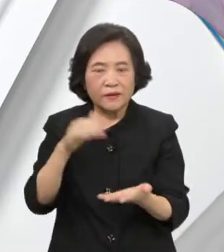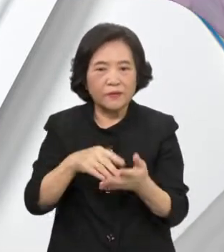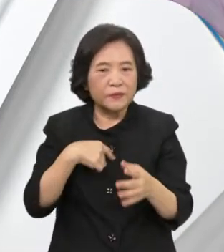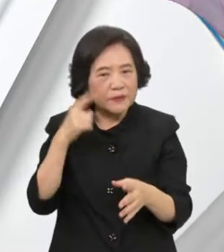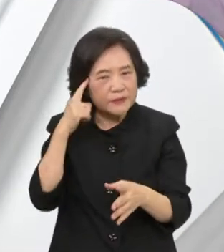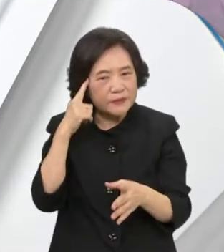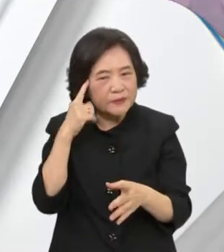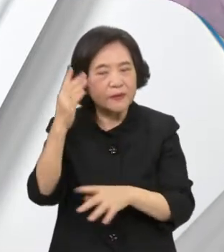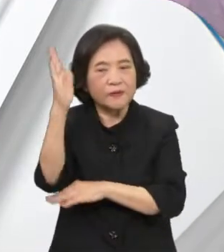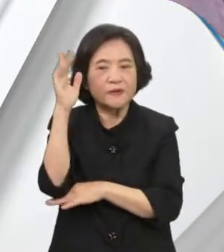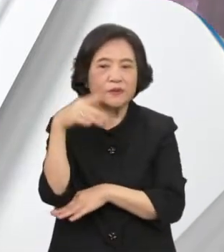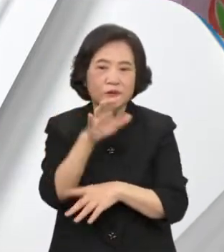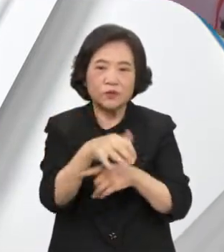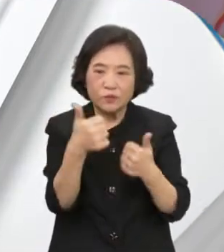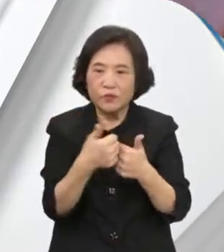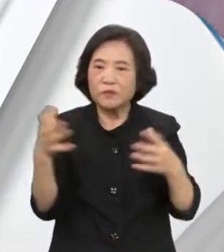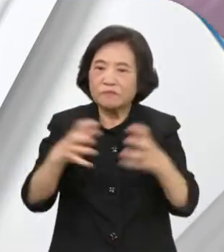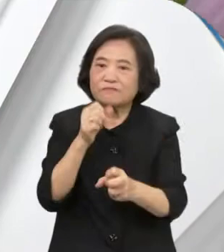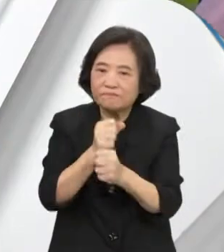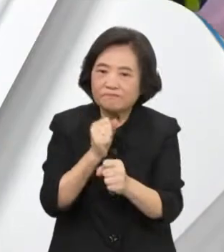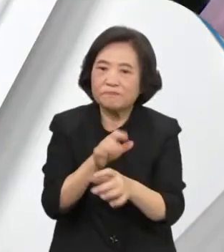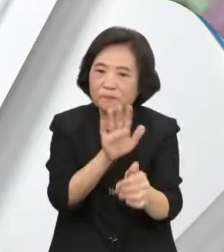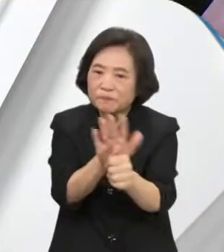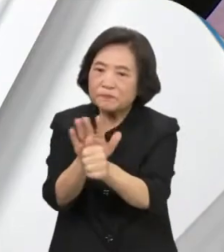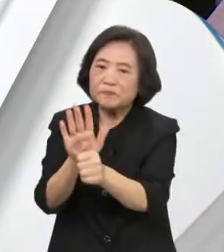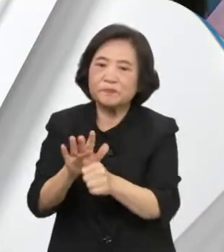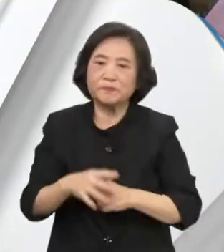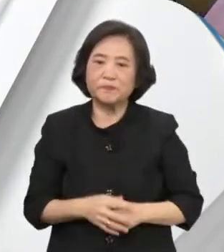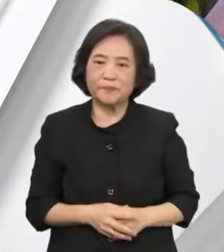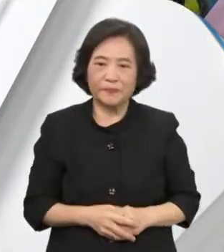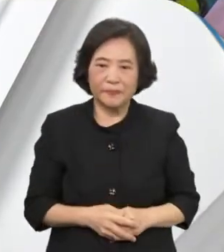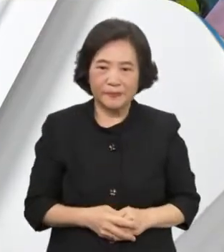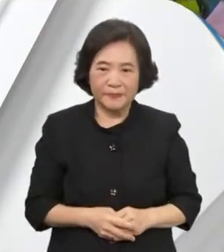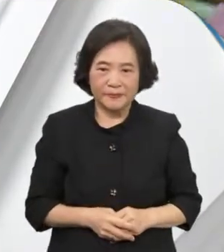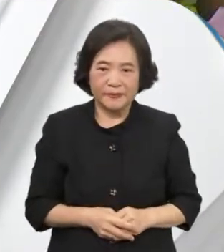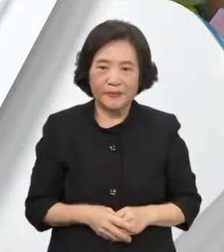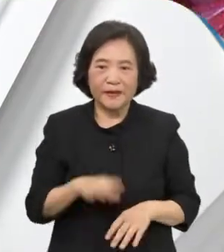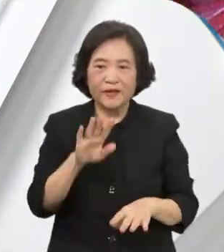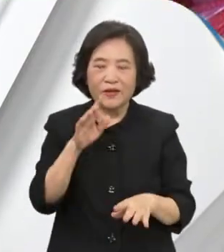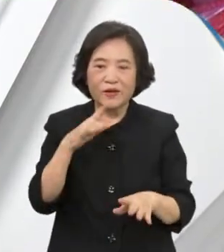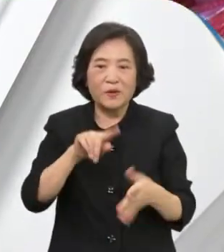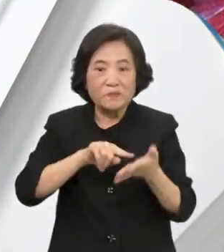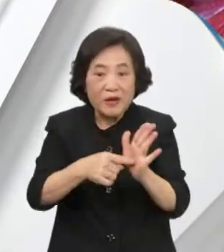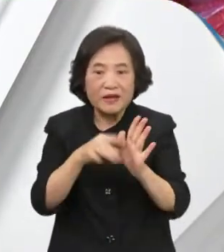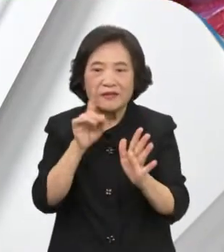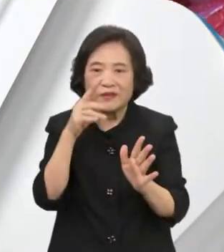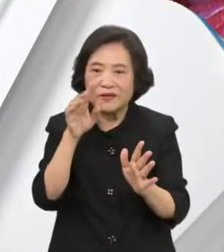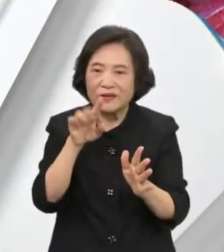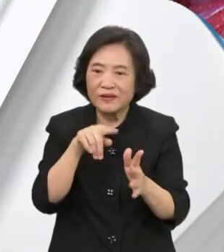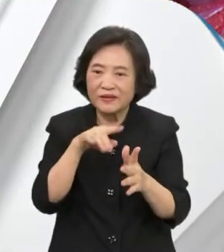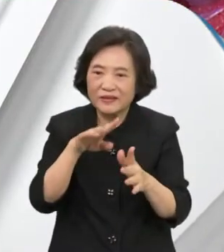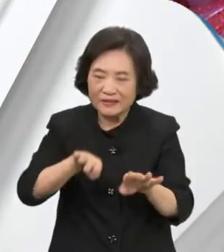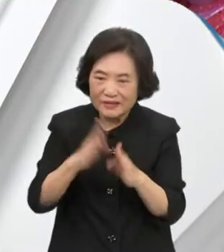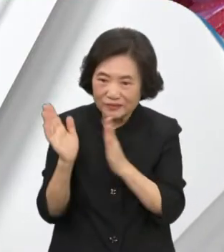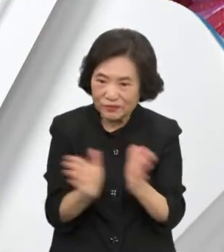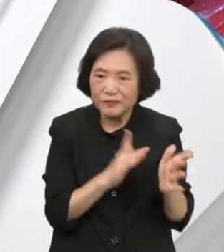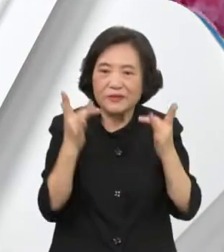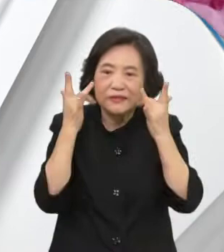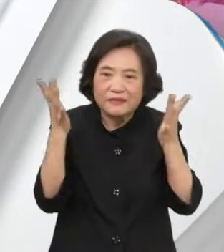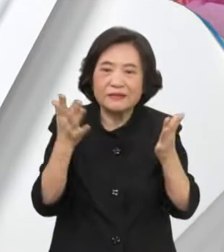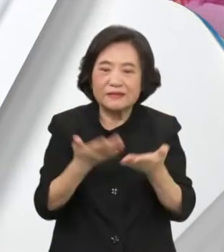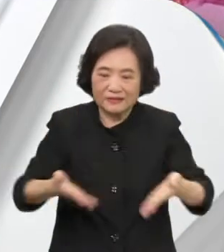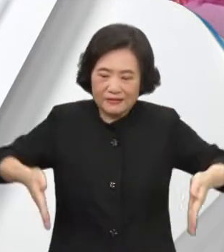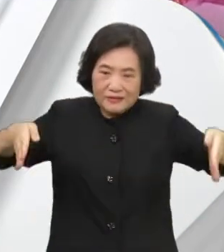到人人福佬县农会，韩国搞体系啊，佮农会呢啊，啊，主来推出蔬菜